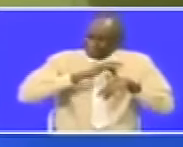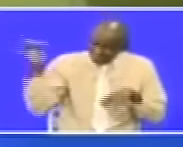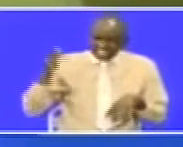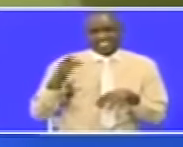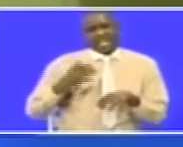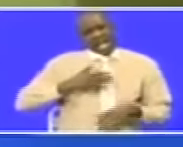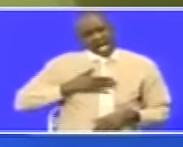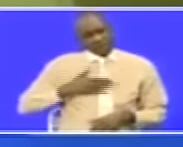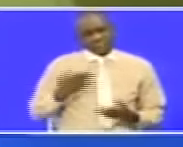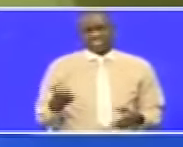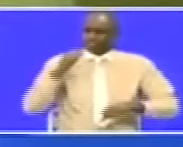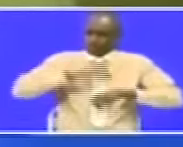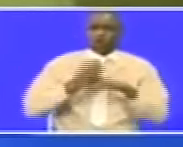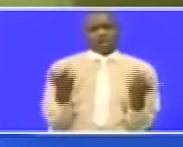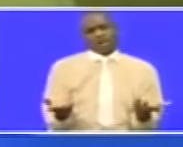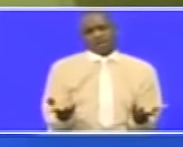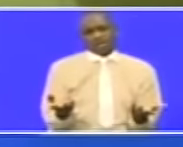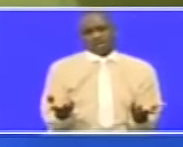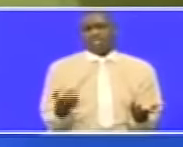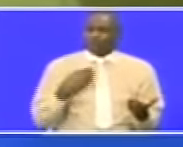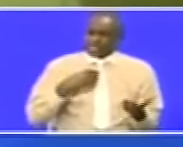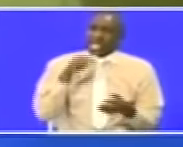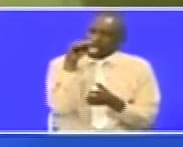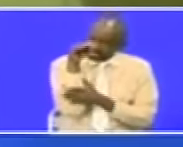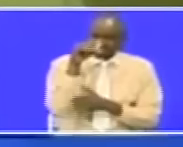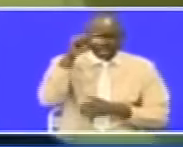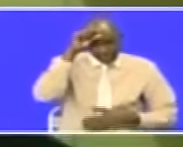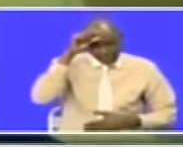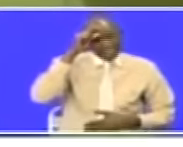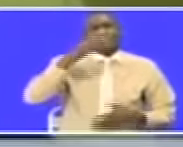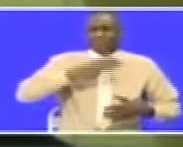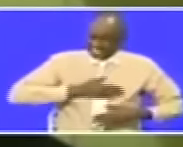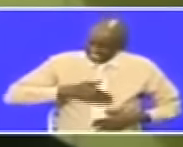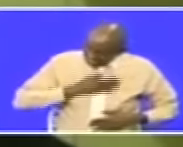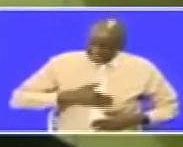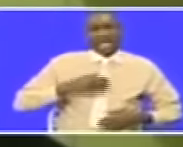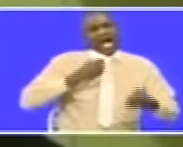sisi kama shule, tunaomba serikali ichukue mkondo wake.